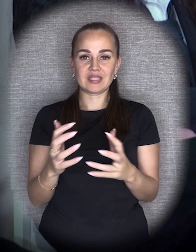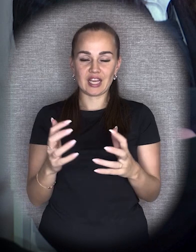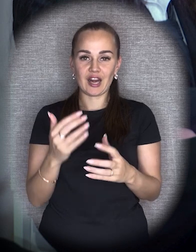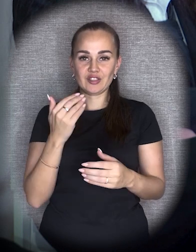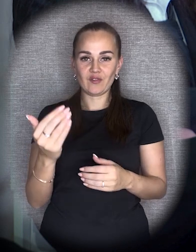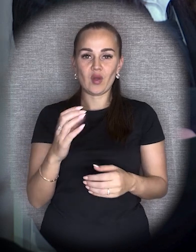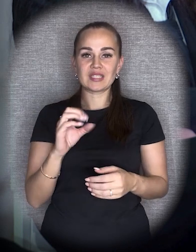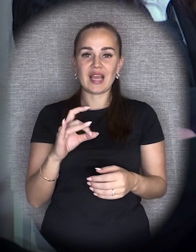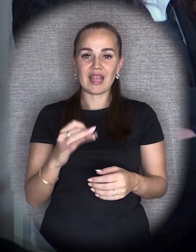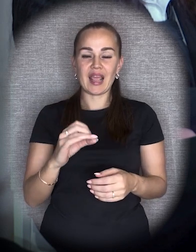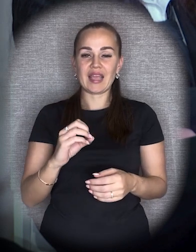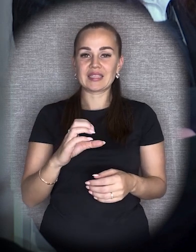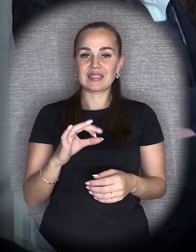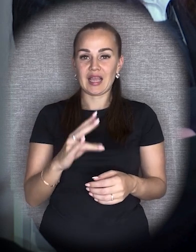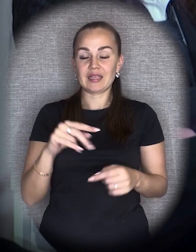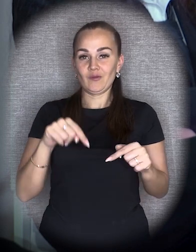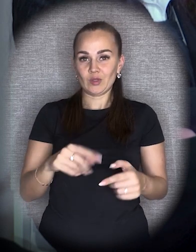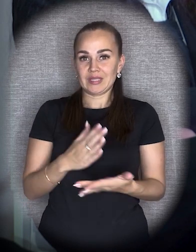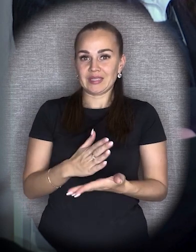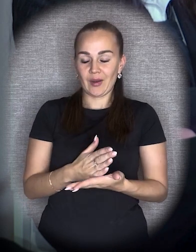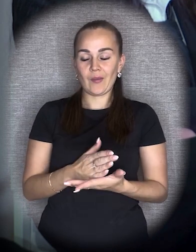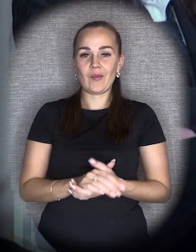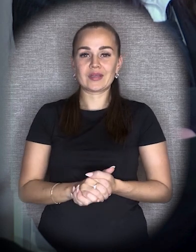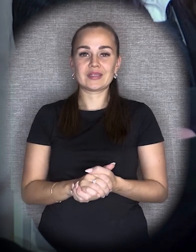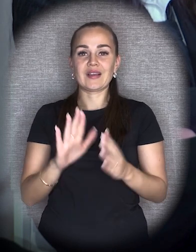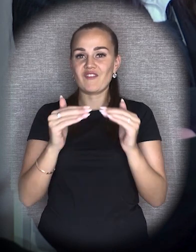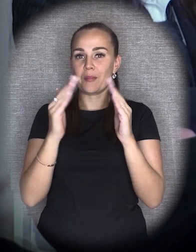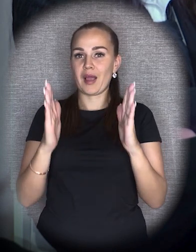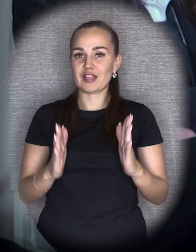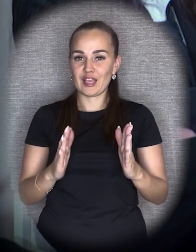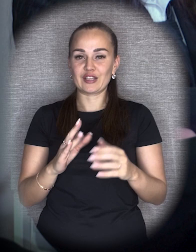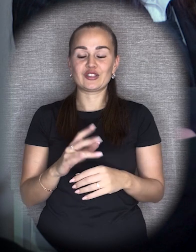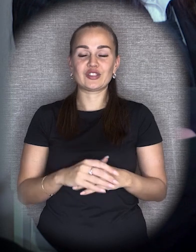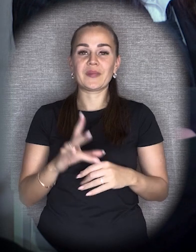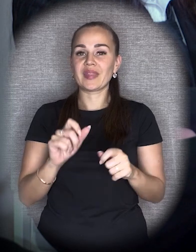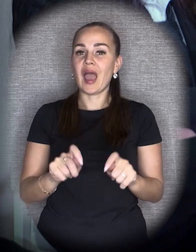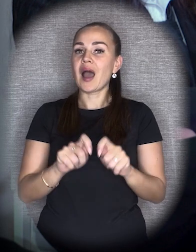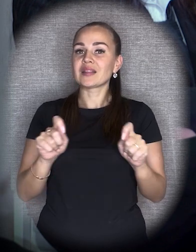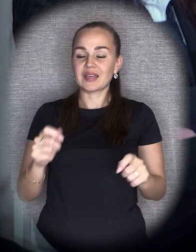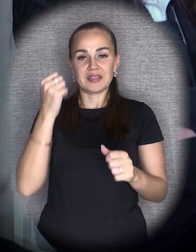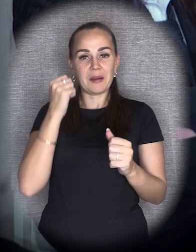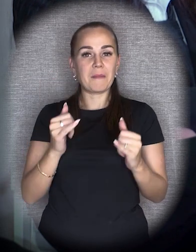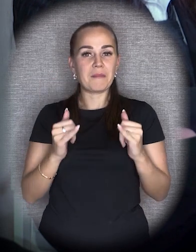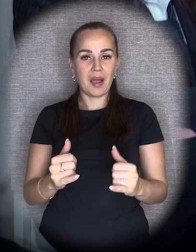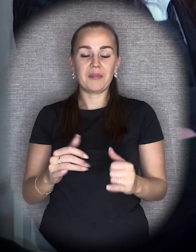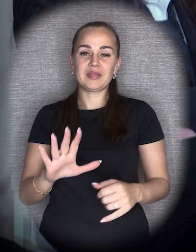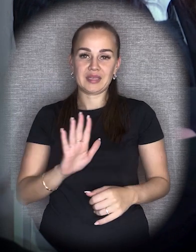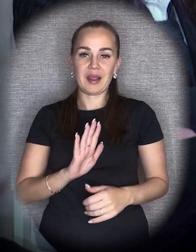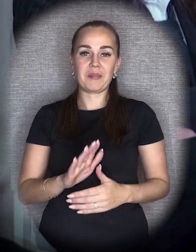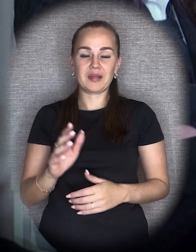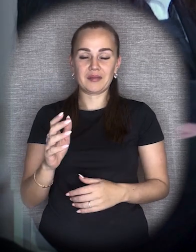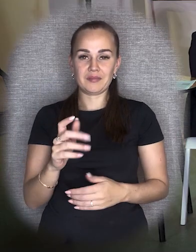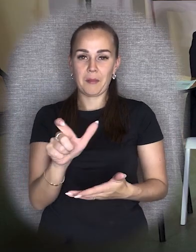Сергея Есенина. И вот она тоже представлена у нас, укрупненный план есть в лицах, а открытие самого памятника уже в хроникальных рядах